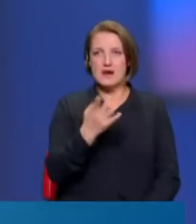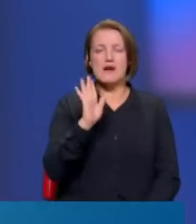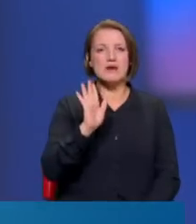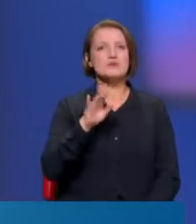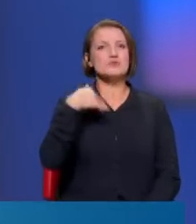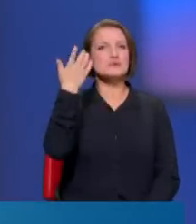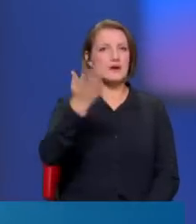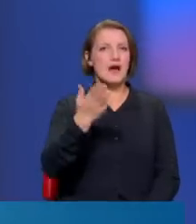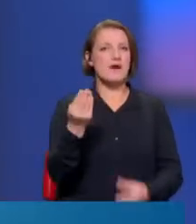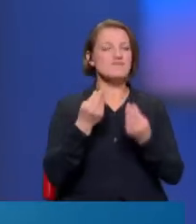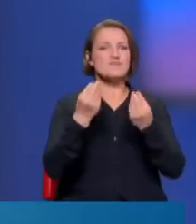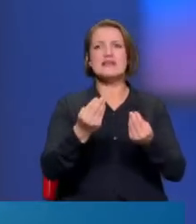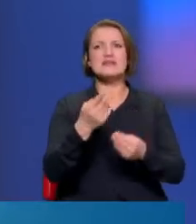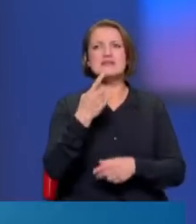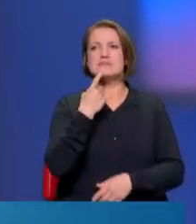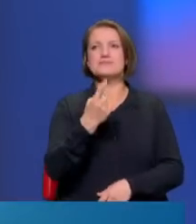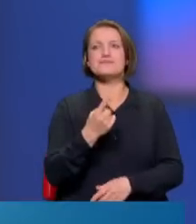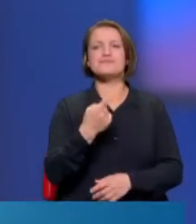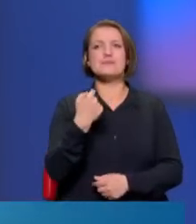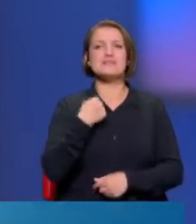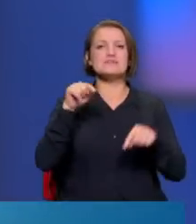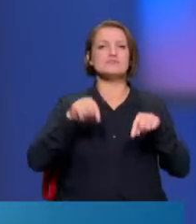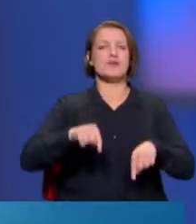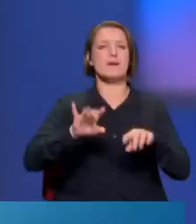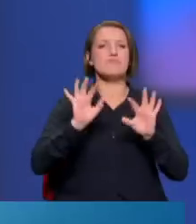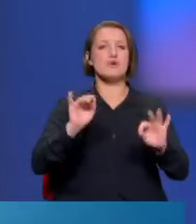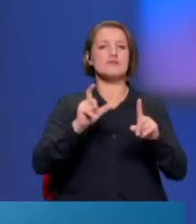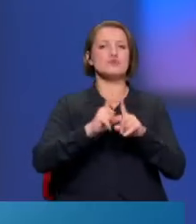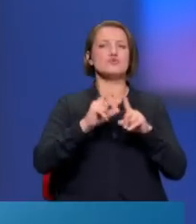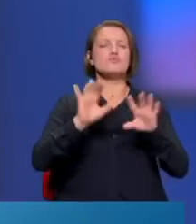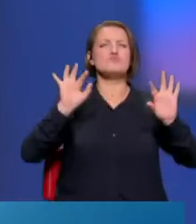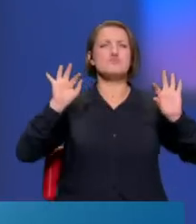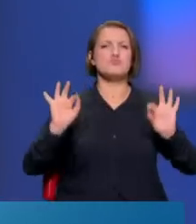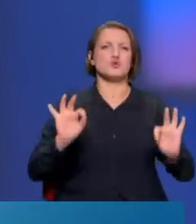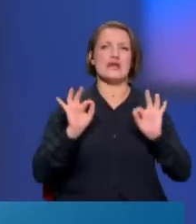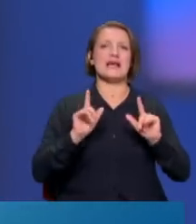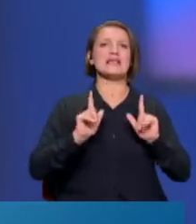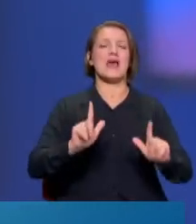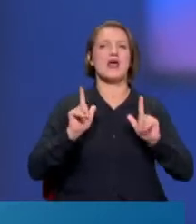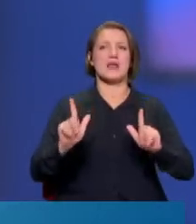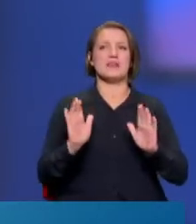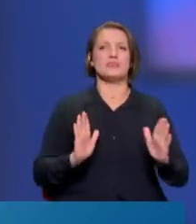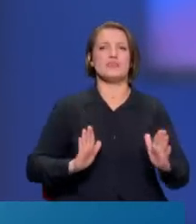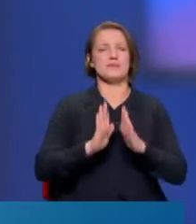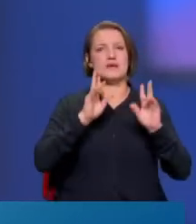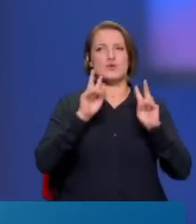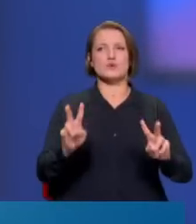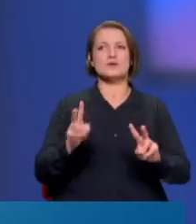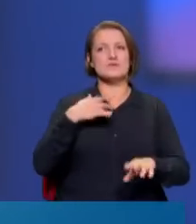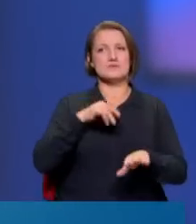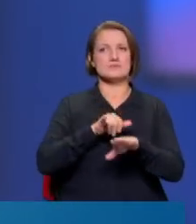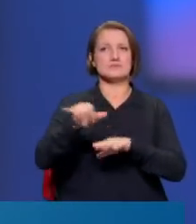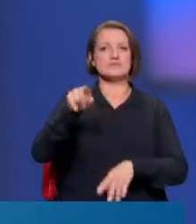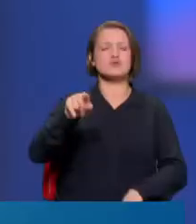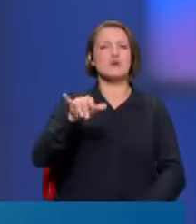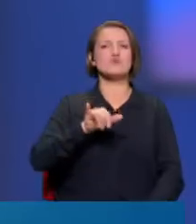ardından verdikleri mesajlarda biz burada böyle bir durum olunca mutlaka gerekli tepkiyi gösteririz yani düşürürüz burada